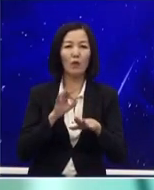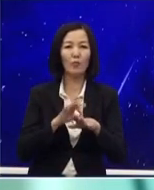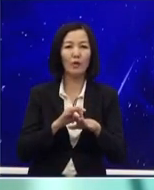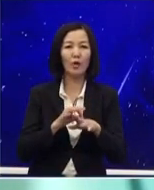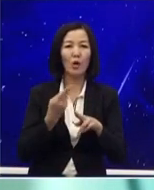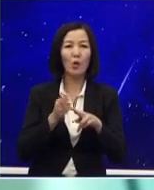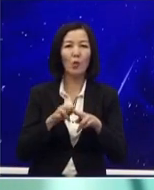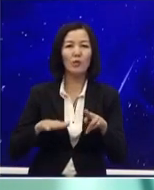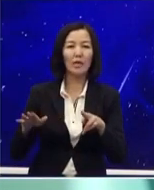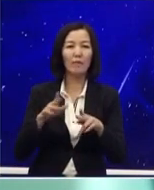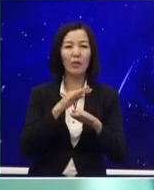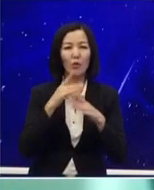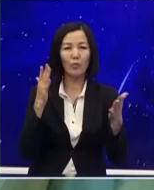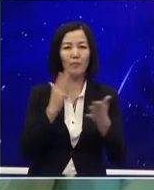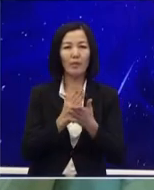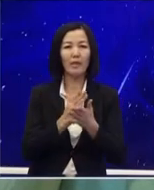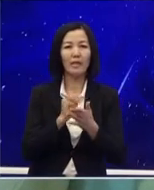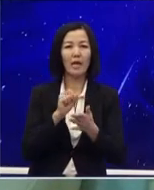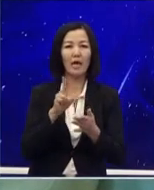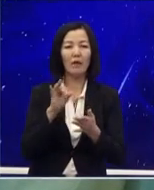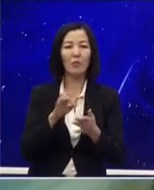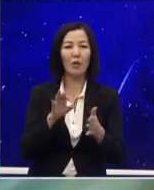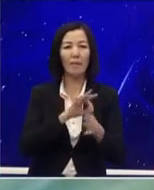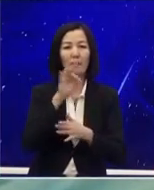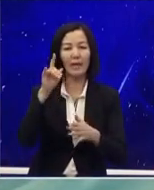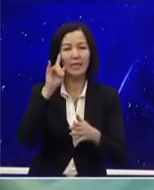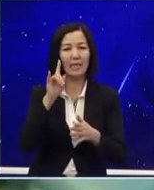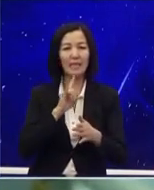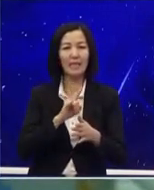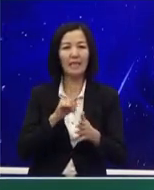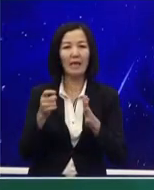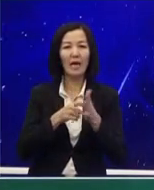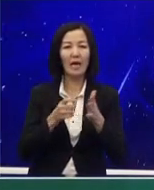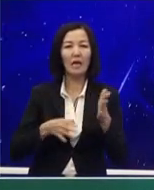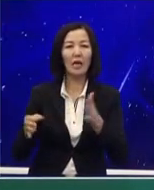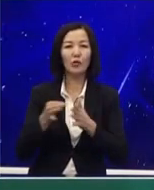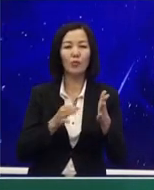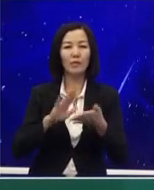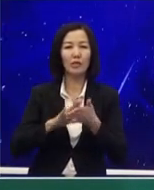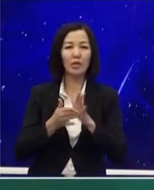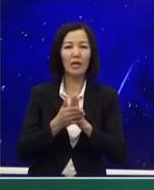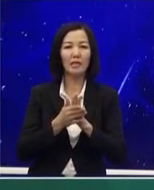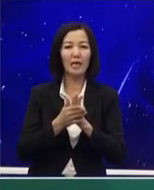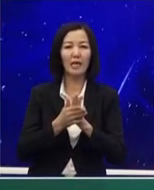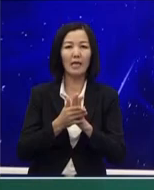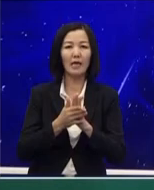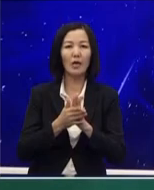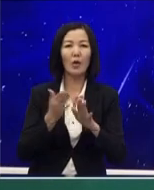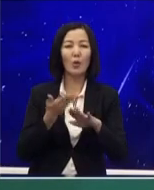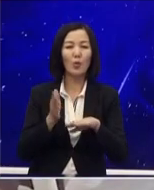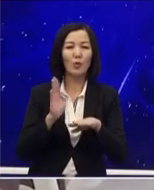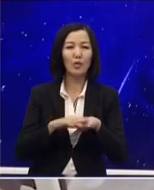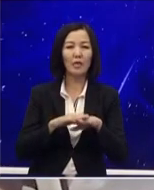осы аймақта дендеп барады. Бұдан бөлек Ақмола, Батыс Қазақстан және Қарағанды облысында да эпидемиологиялық ахуал салыстырмалы